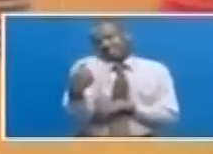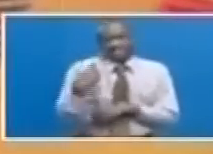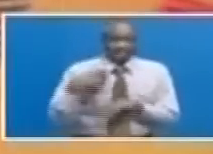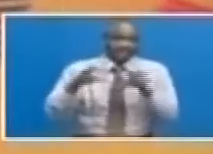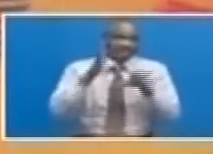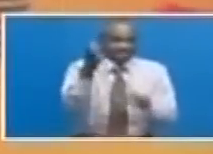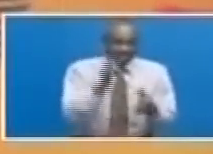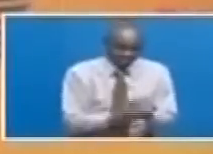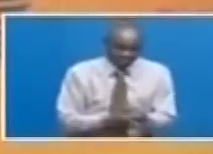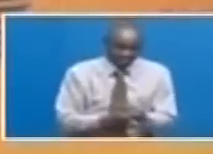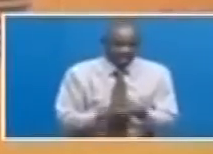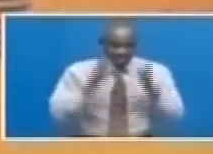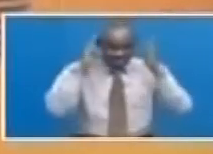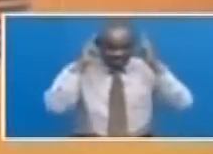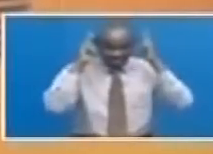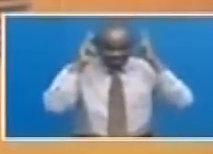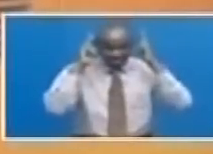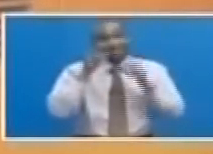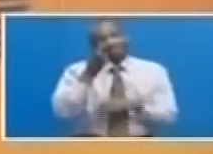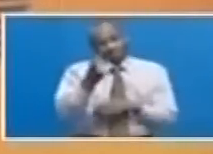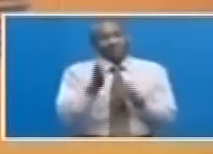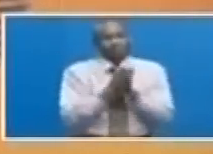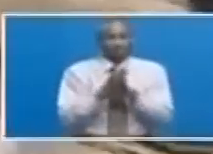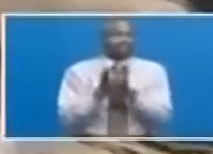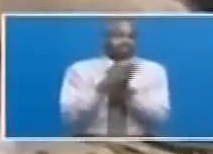soko hilo. Mashirima Kapombe anatuarifu zaidi.